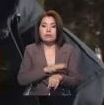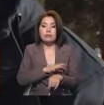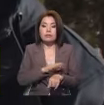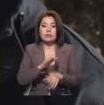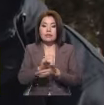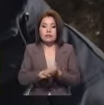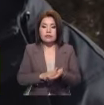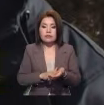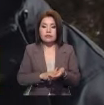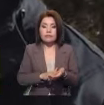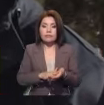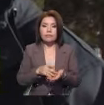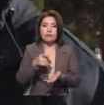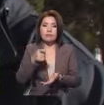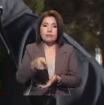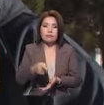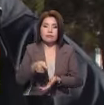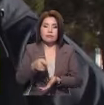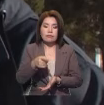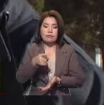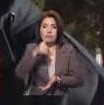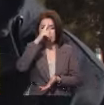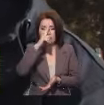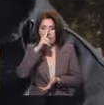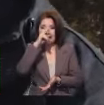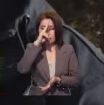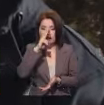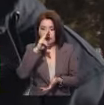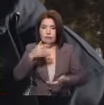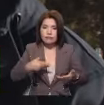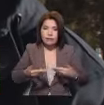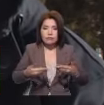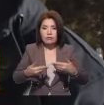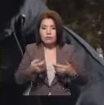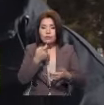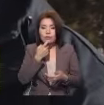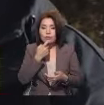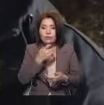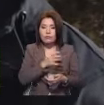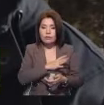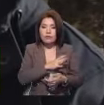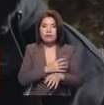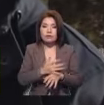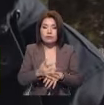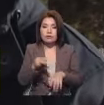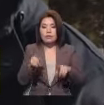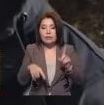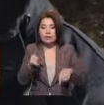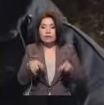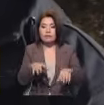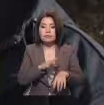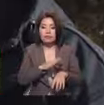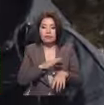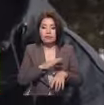енді бір жарым екі айдай қиындықтар болды. Жүруде, қозғалуда, енді тағысын тағы бола берді. Әлі де мен